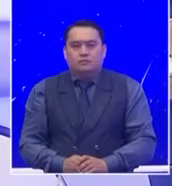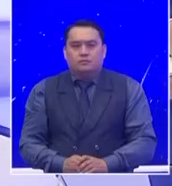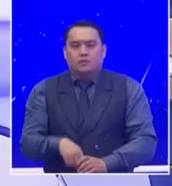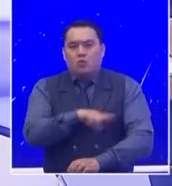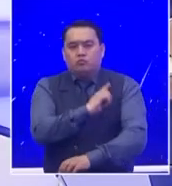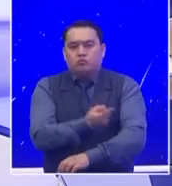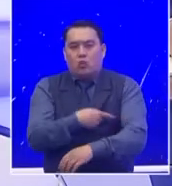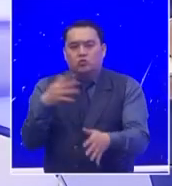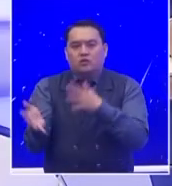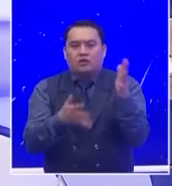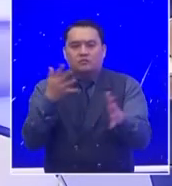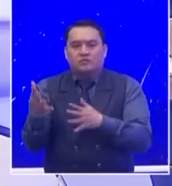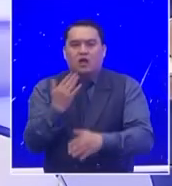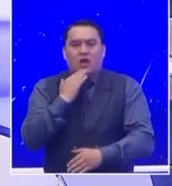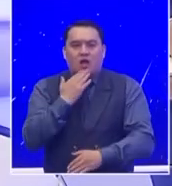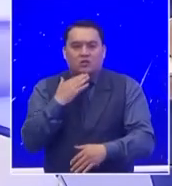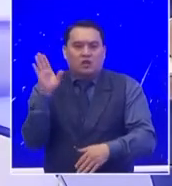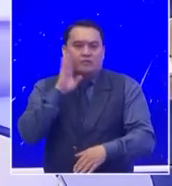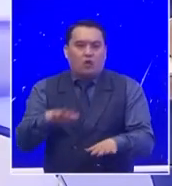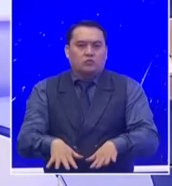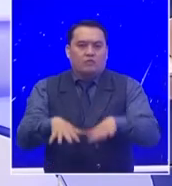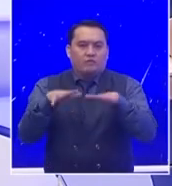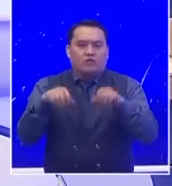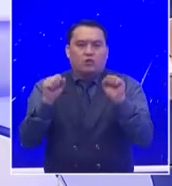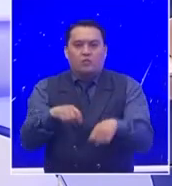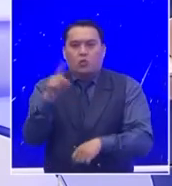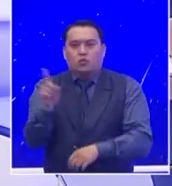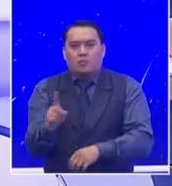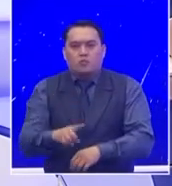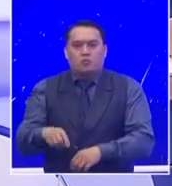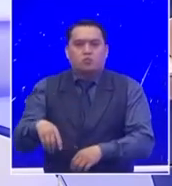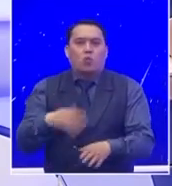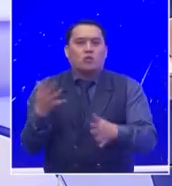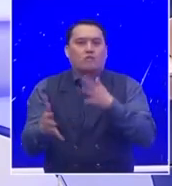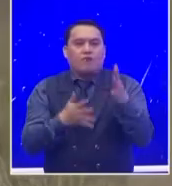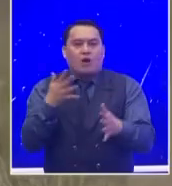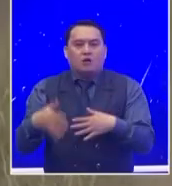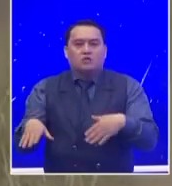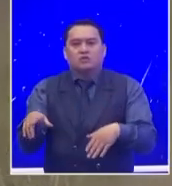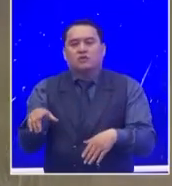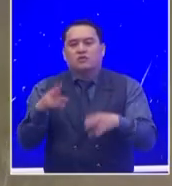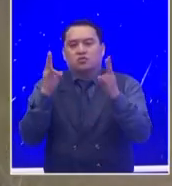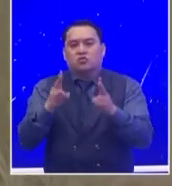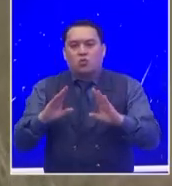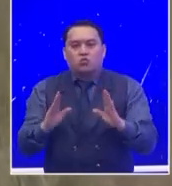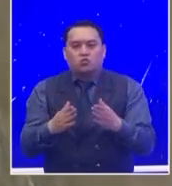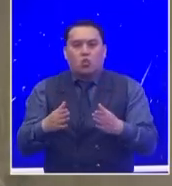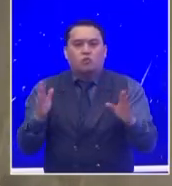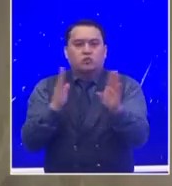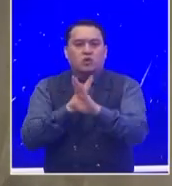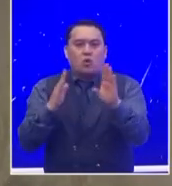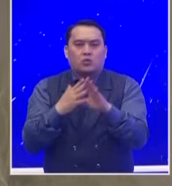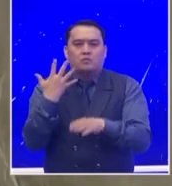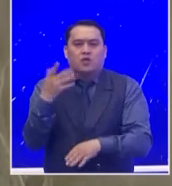Мощный циклон в Египте обернулся потоплениями, сильными грозами и песчаными бурями. Жертвами стихии стали по меньшей мере 5